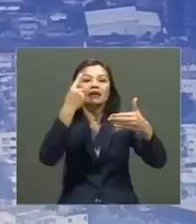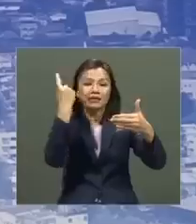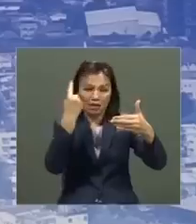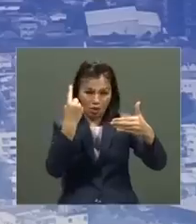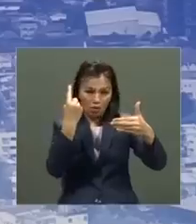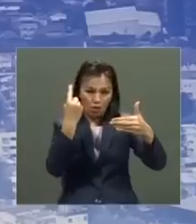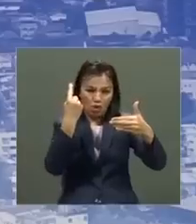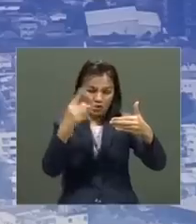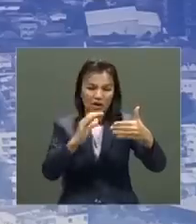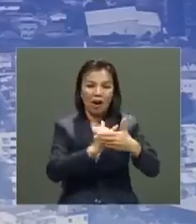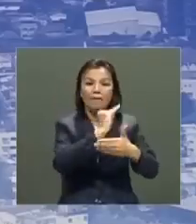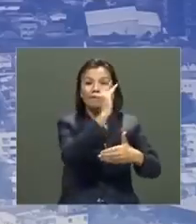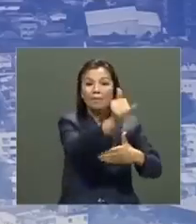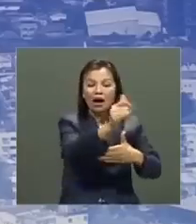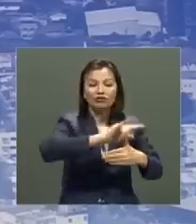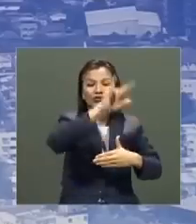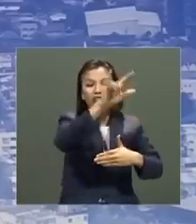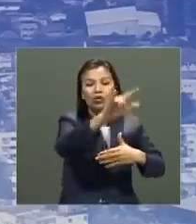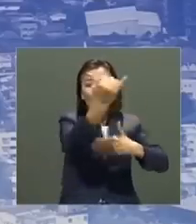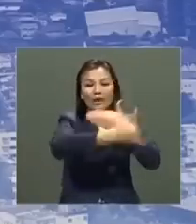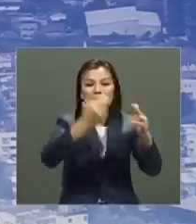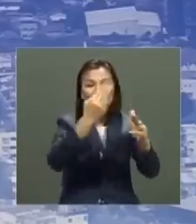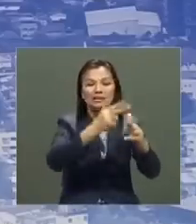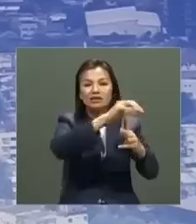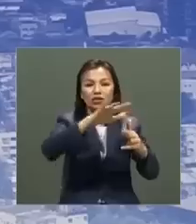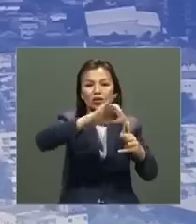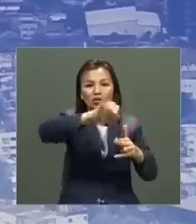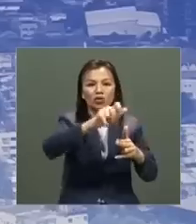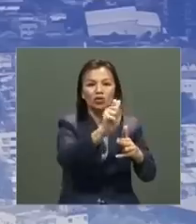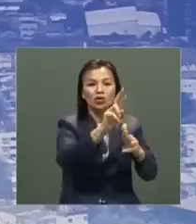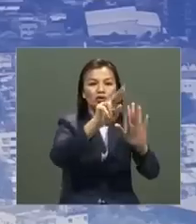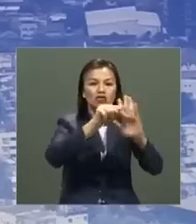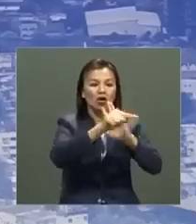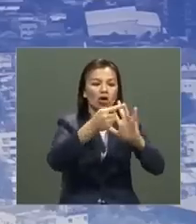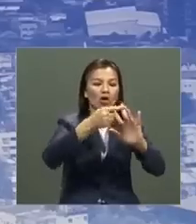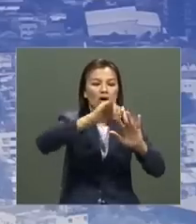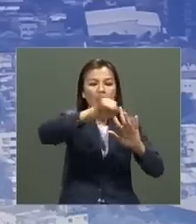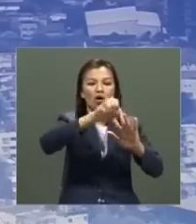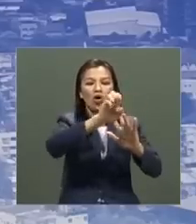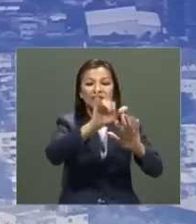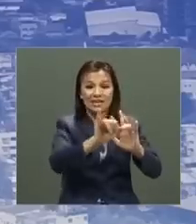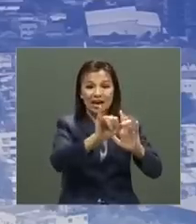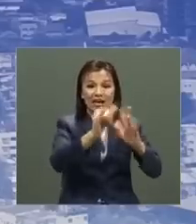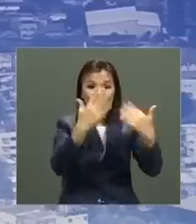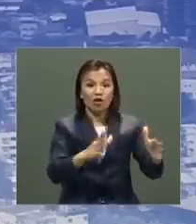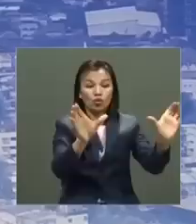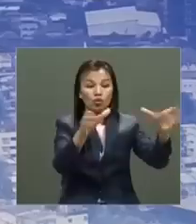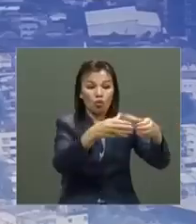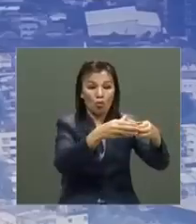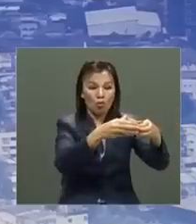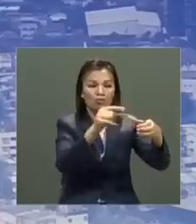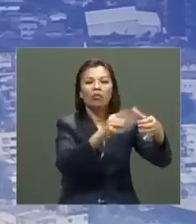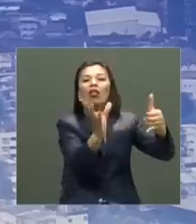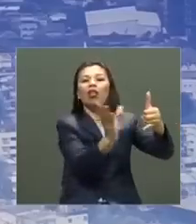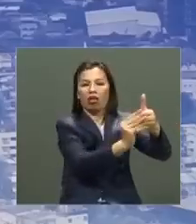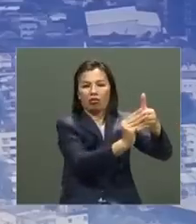ไปประเทศจอร์เจียเมื่อวันที่ 13 29มีนาคมแล้วก็มีลูกพวงนะครับป่วย